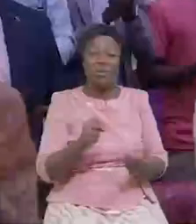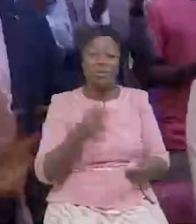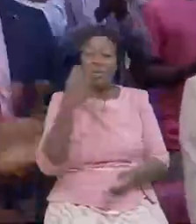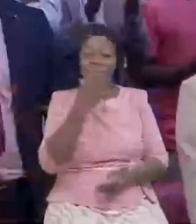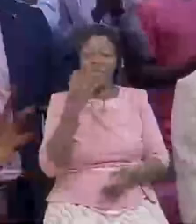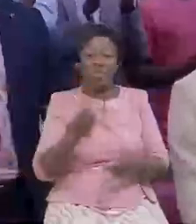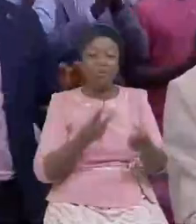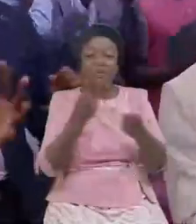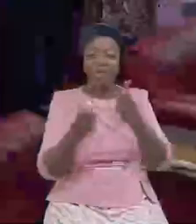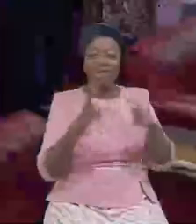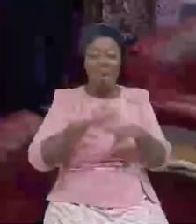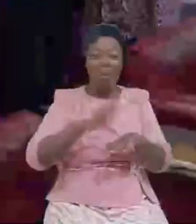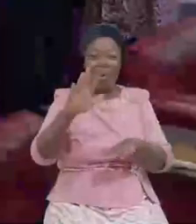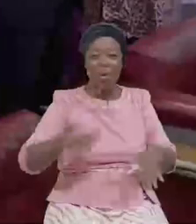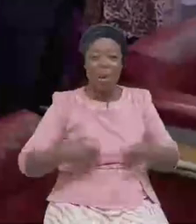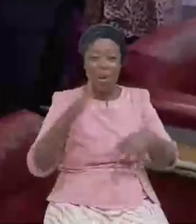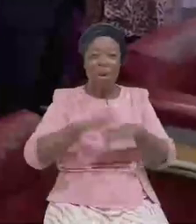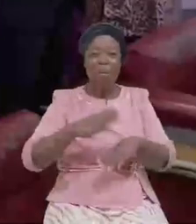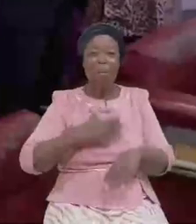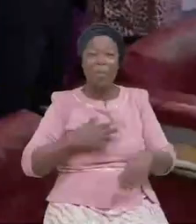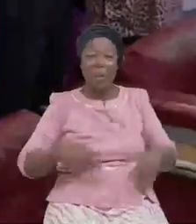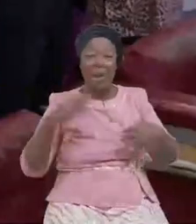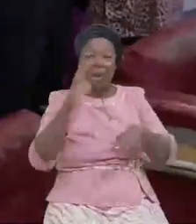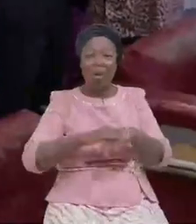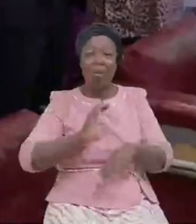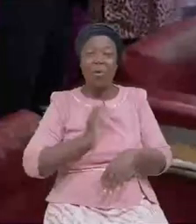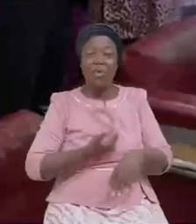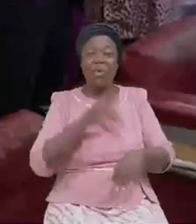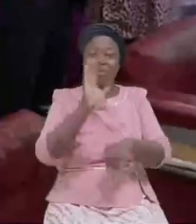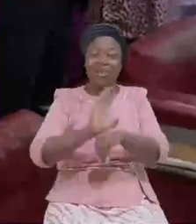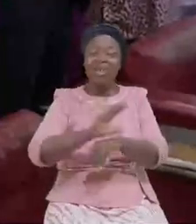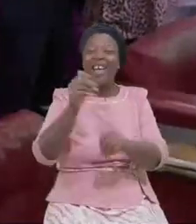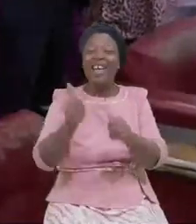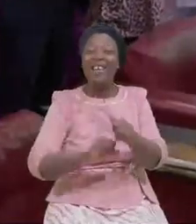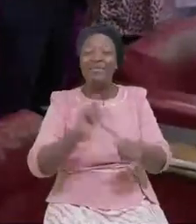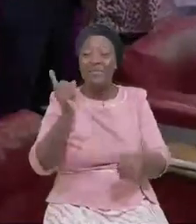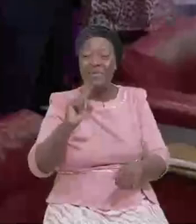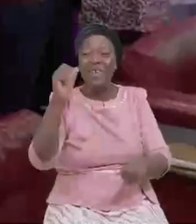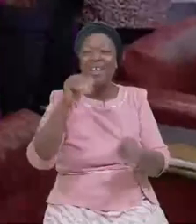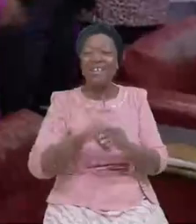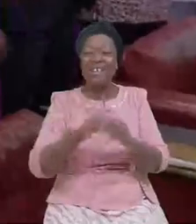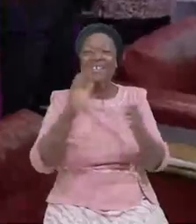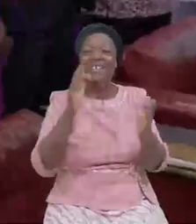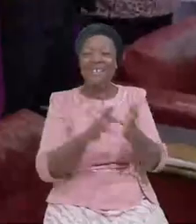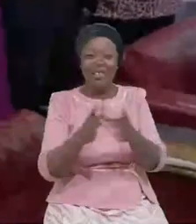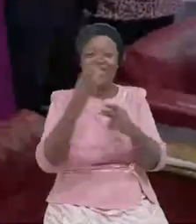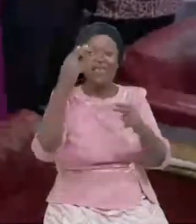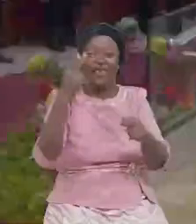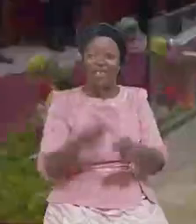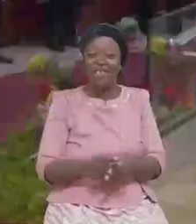vie, sur notre église, partout, au nom de Jésus.